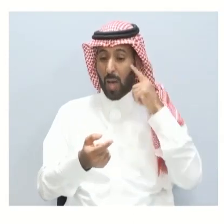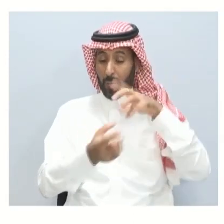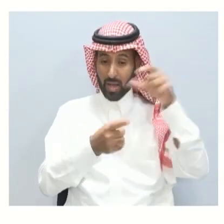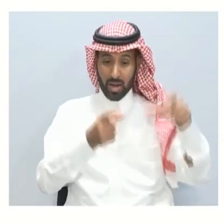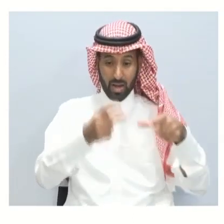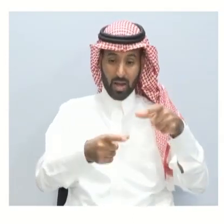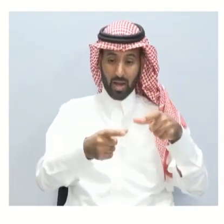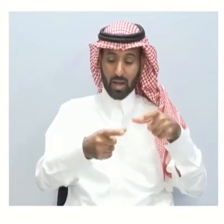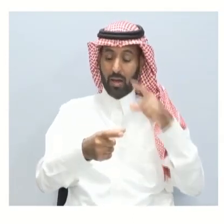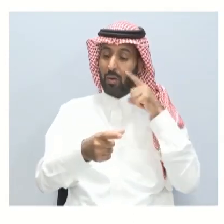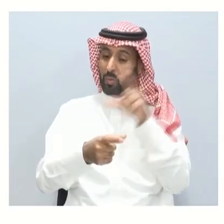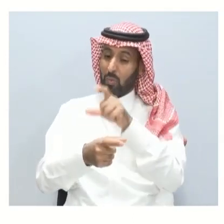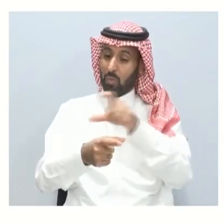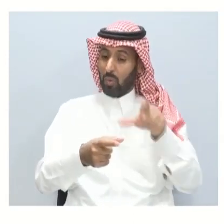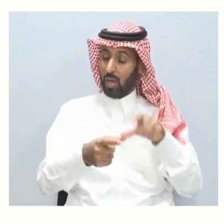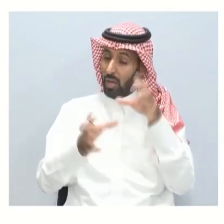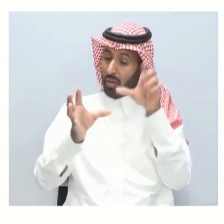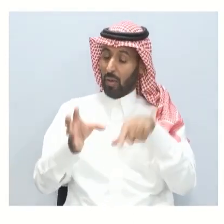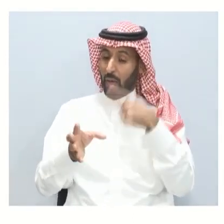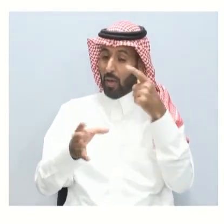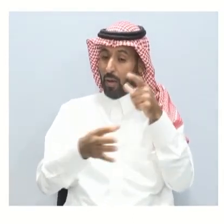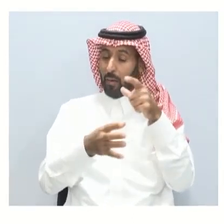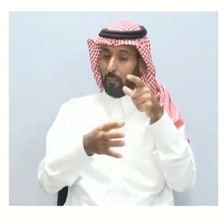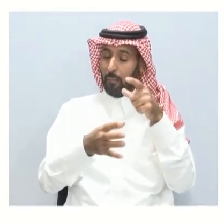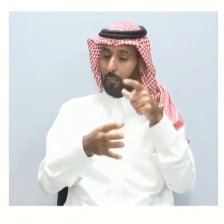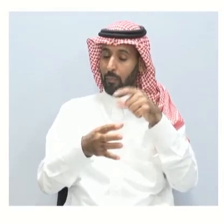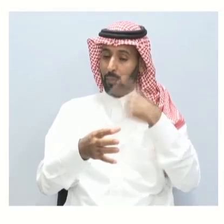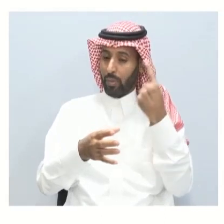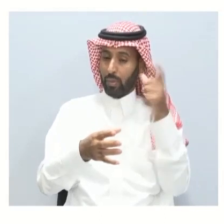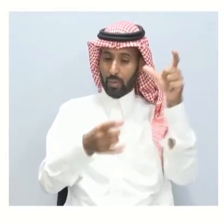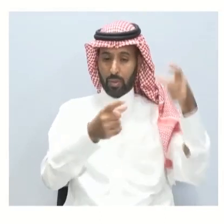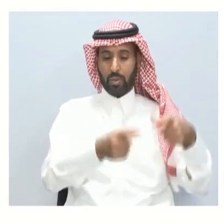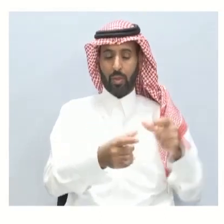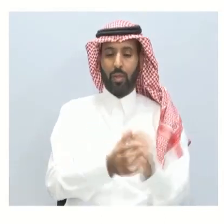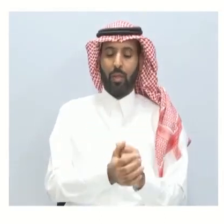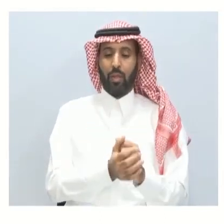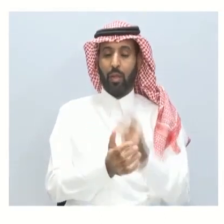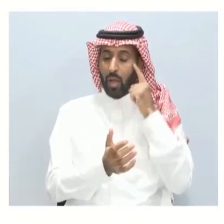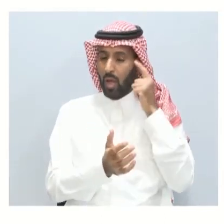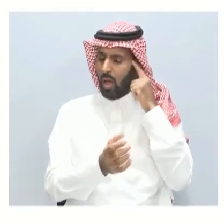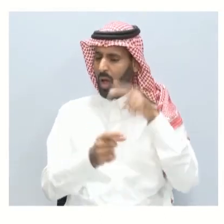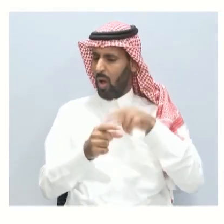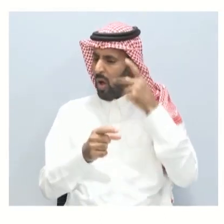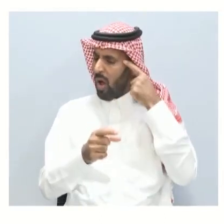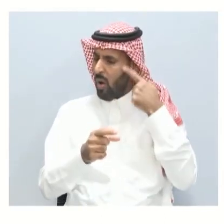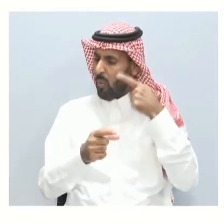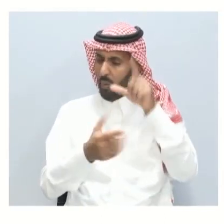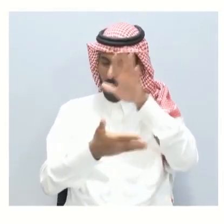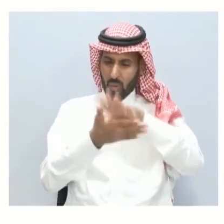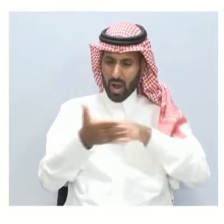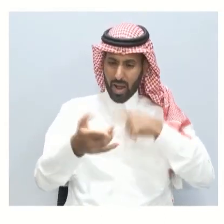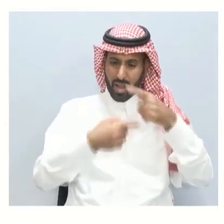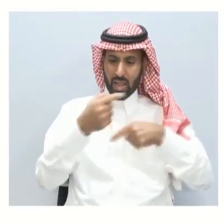المجموعات جميعهم يقعون في المجموعه الاولى استنتج في اي دوره في الجدول الدوري